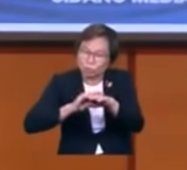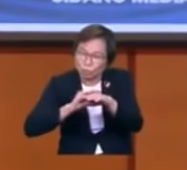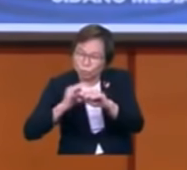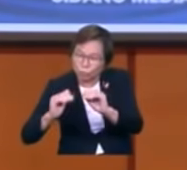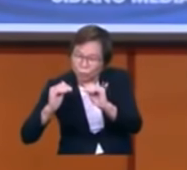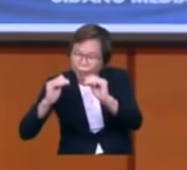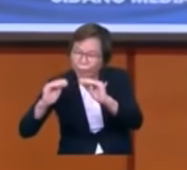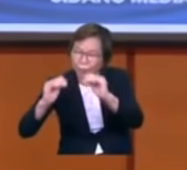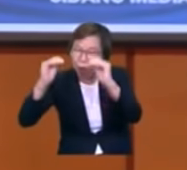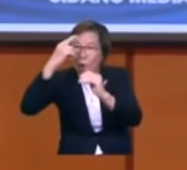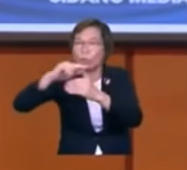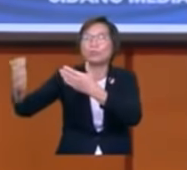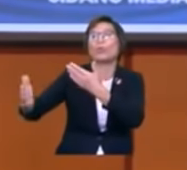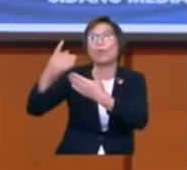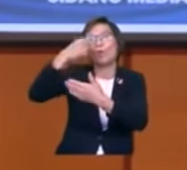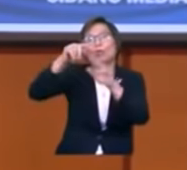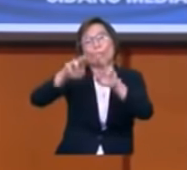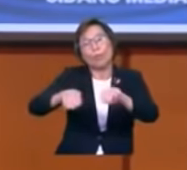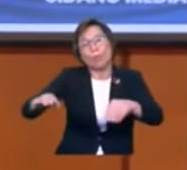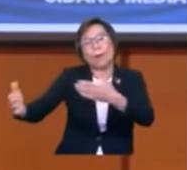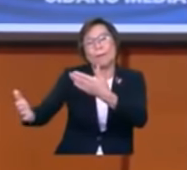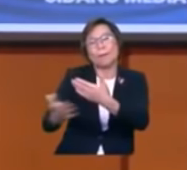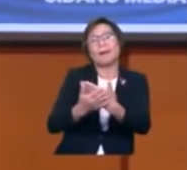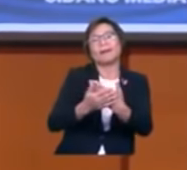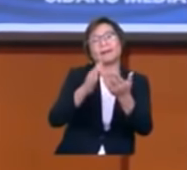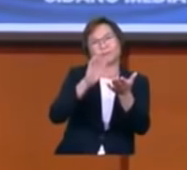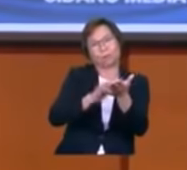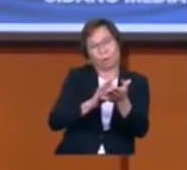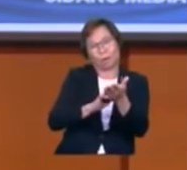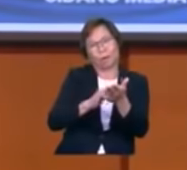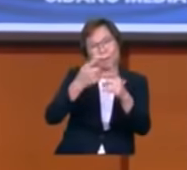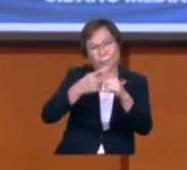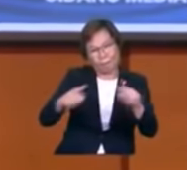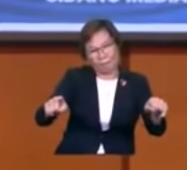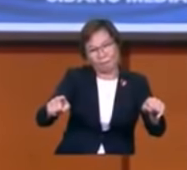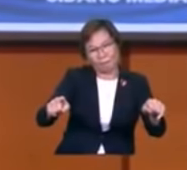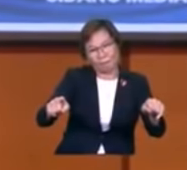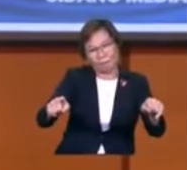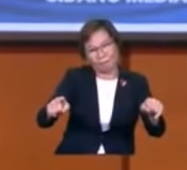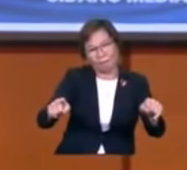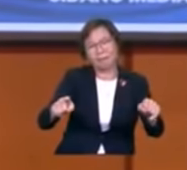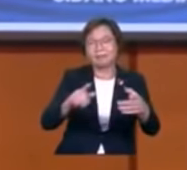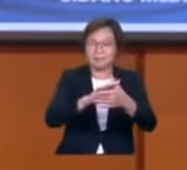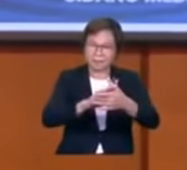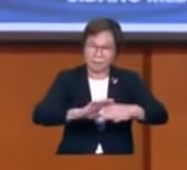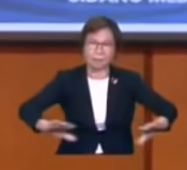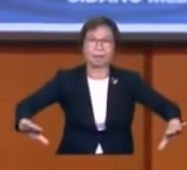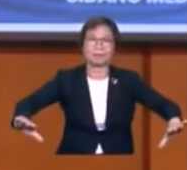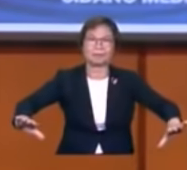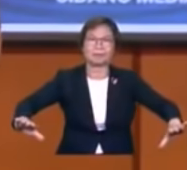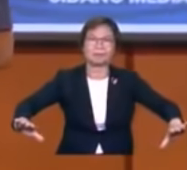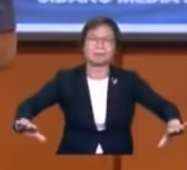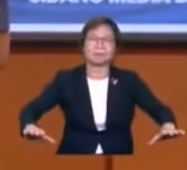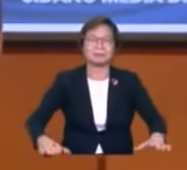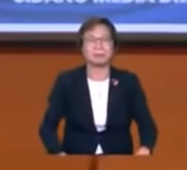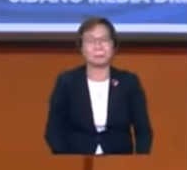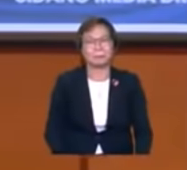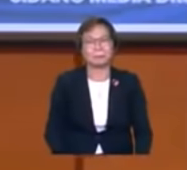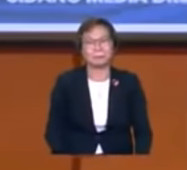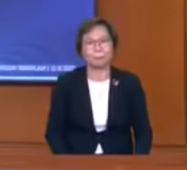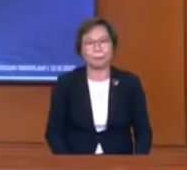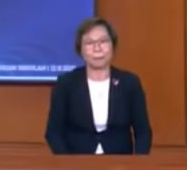mesti kan mereka dapat kembali ke sekolah tapi kembali dalam keadaan yang selamat Insyaallah